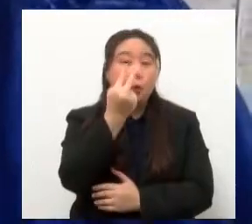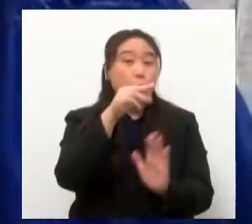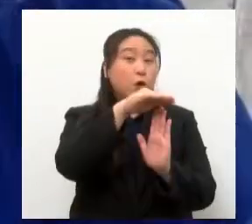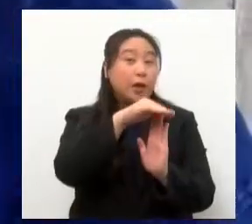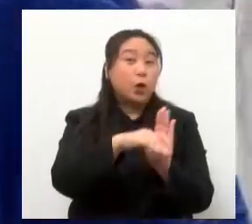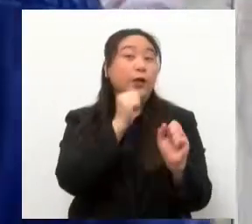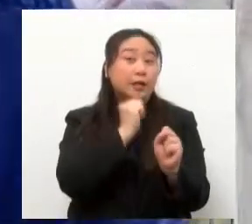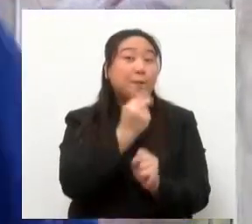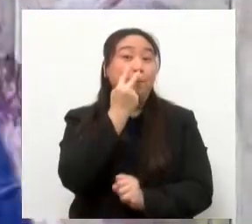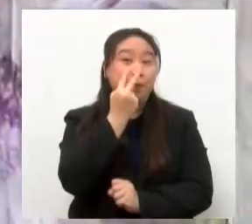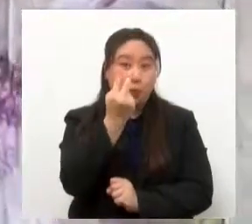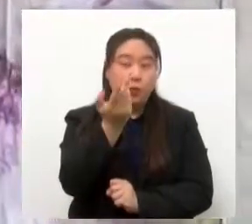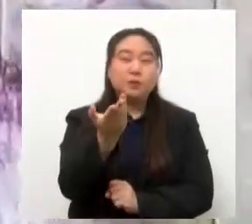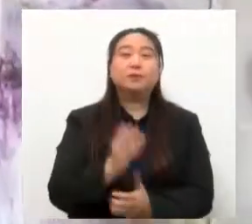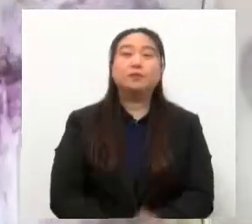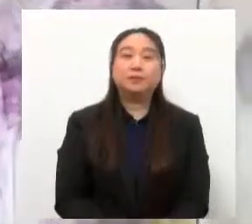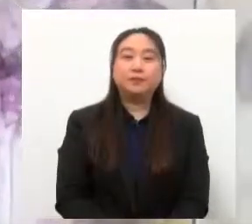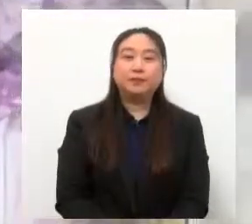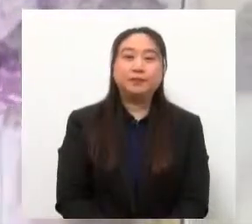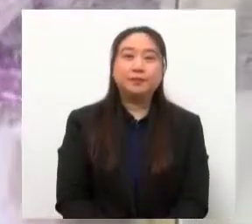ยค่ะ